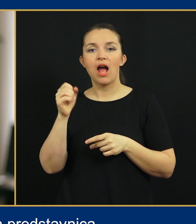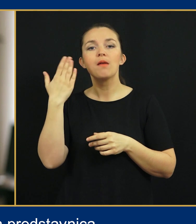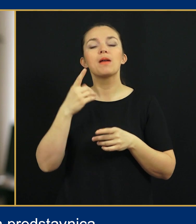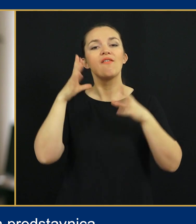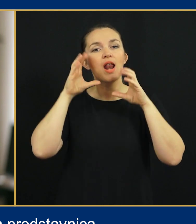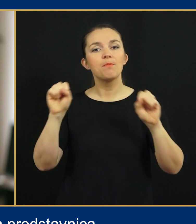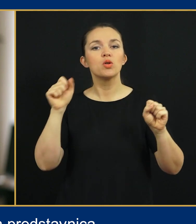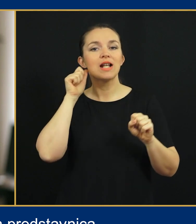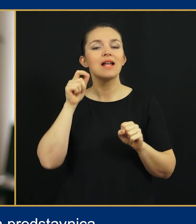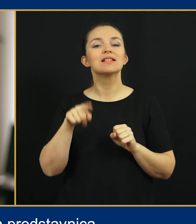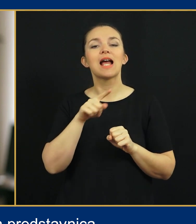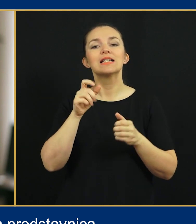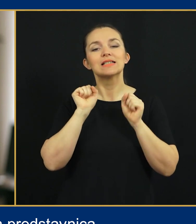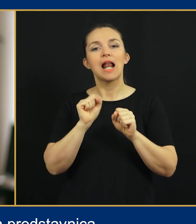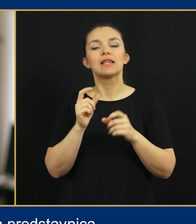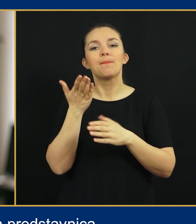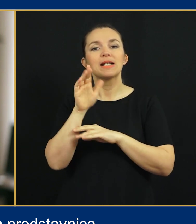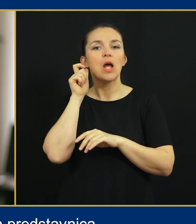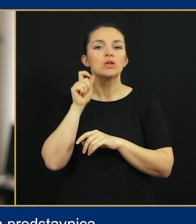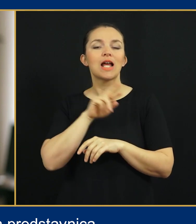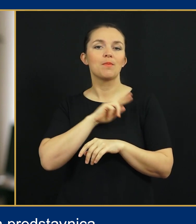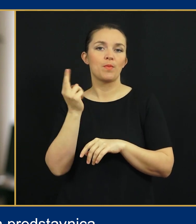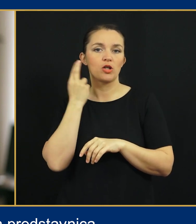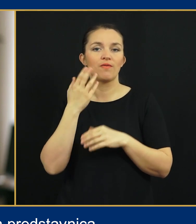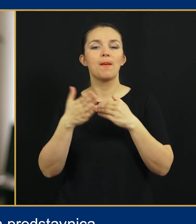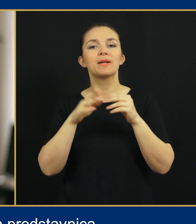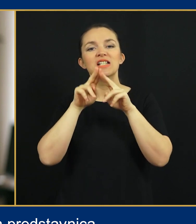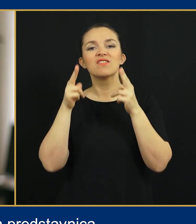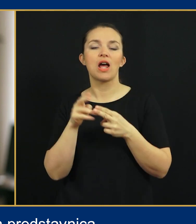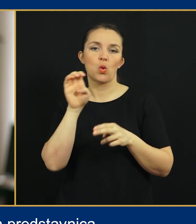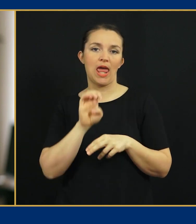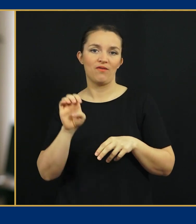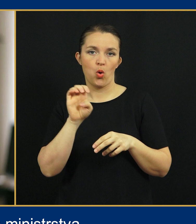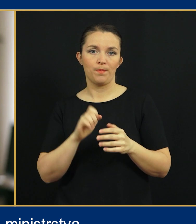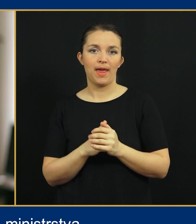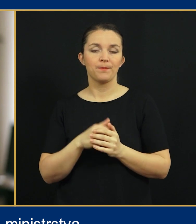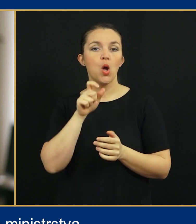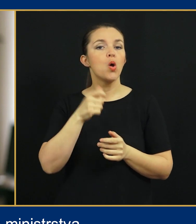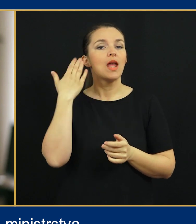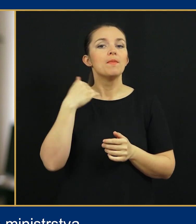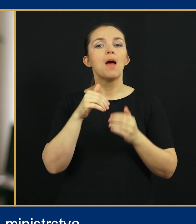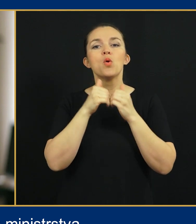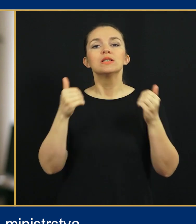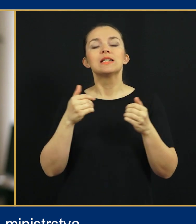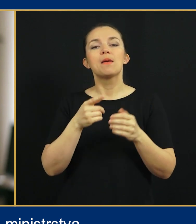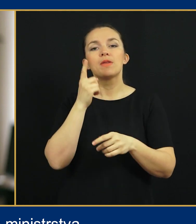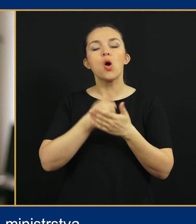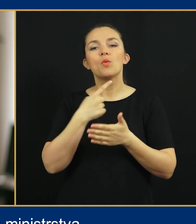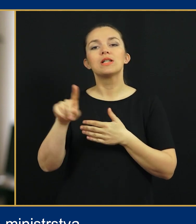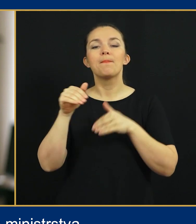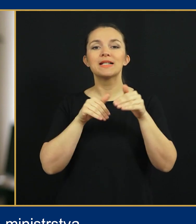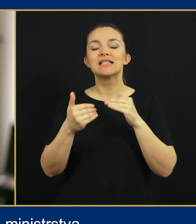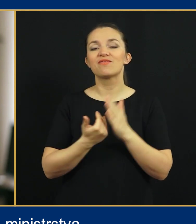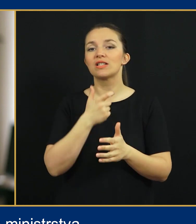veleposlanica in stalna predstavnica Republike Slovenije pri Svetu Evrope. Bila je posebna odposlanka Ministrstva